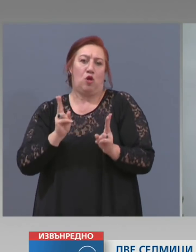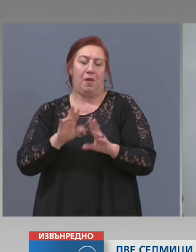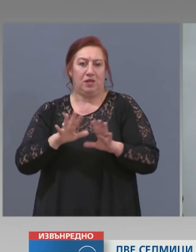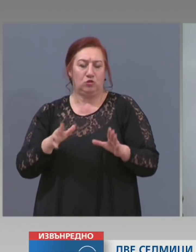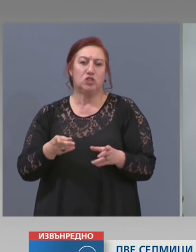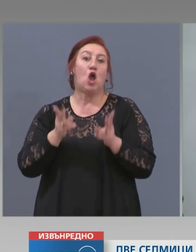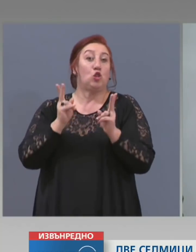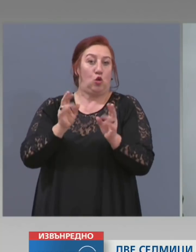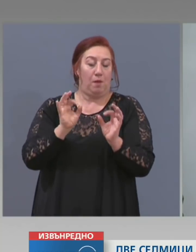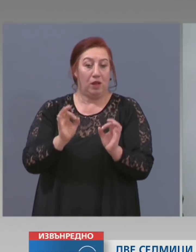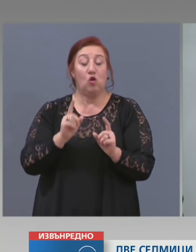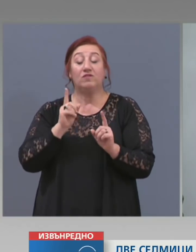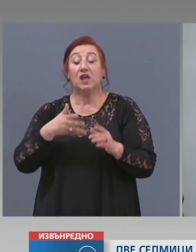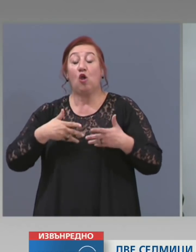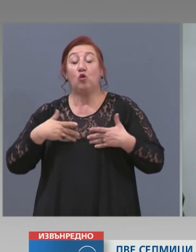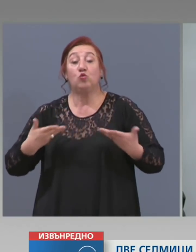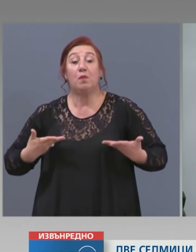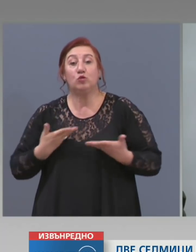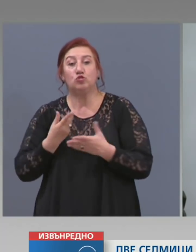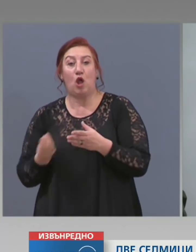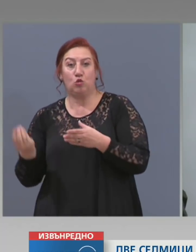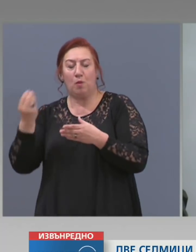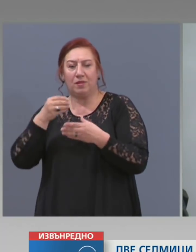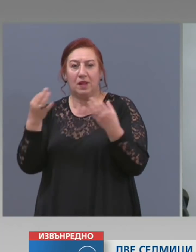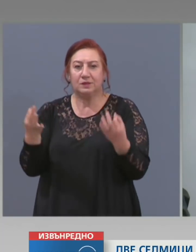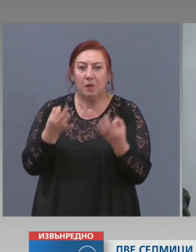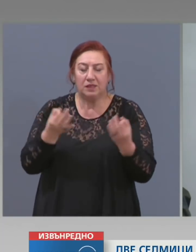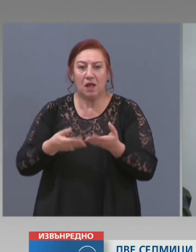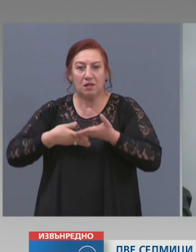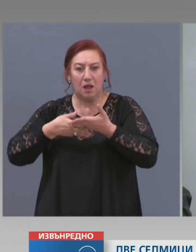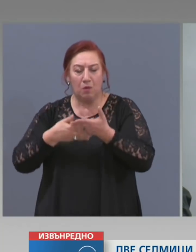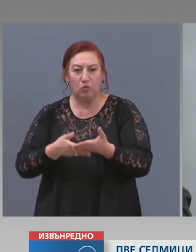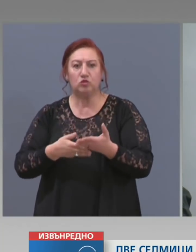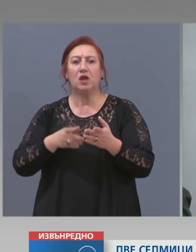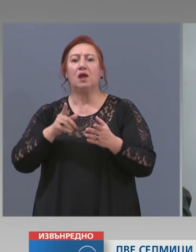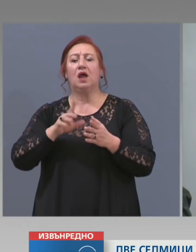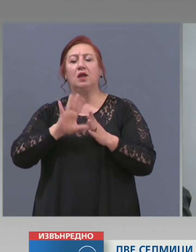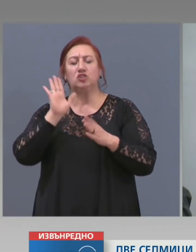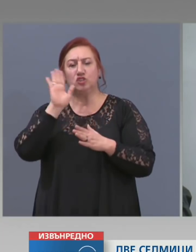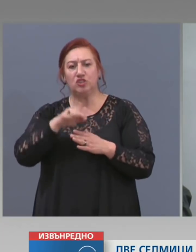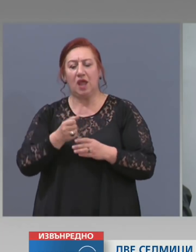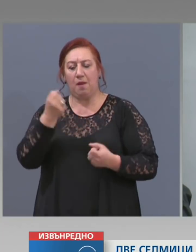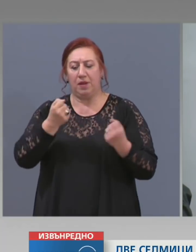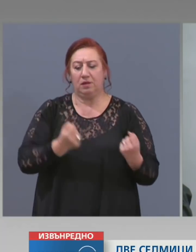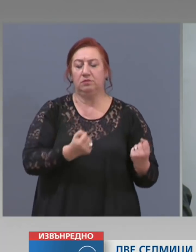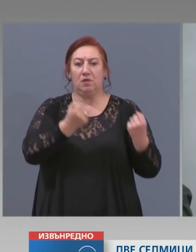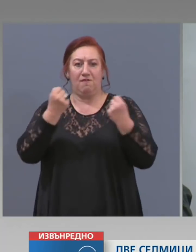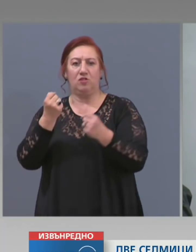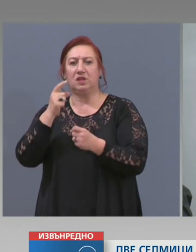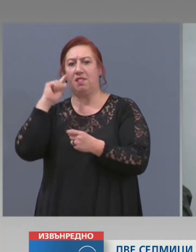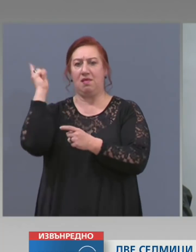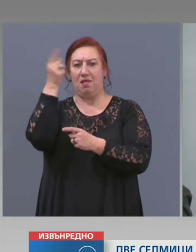друг, който се нуждае от по-специализирана помощ, ще бъде безпрепятствено с линейки превозван до